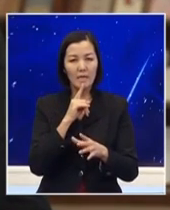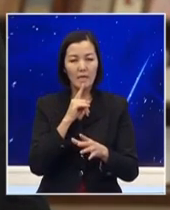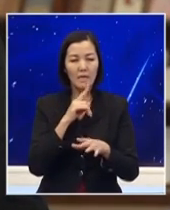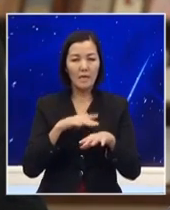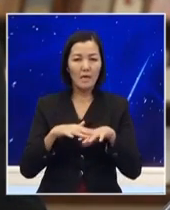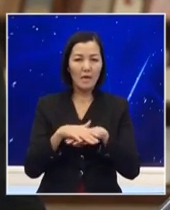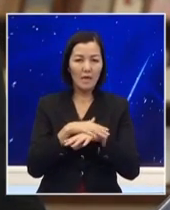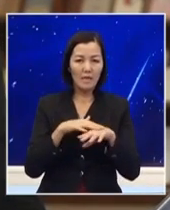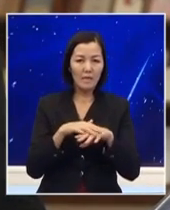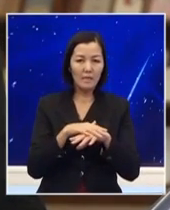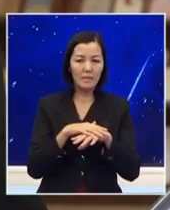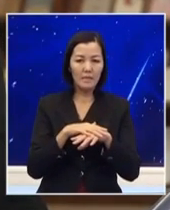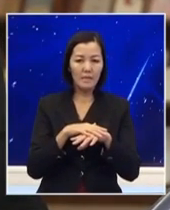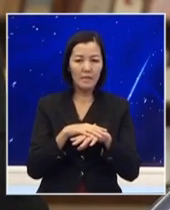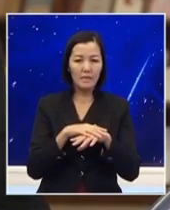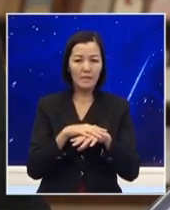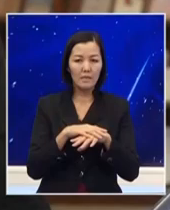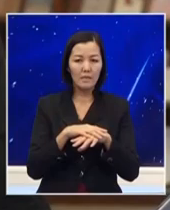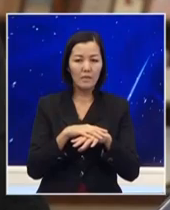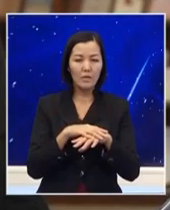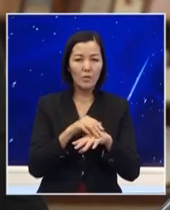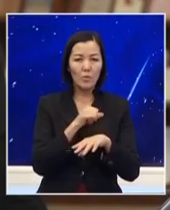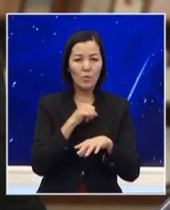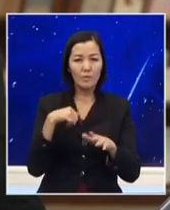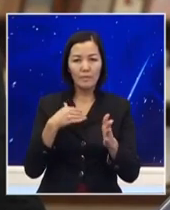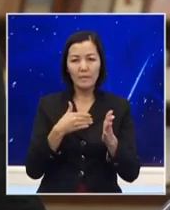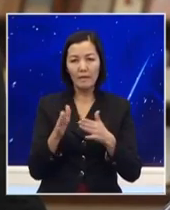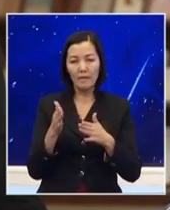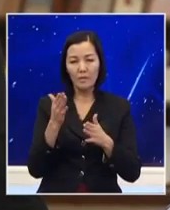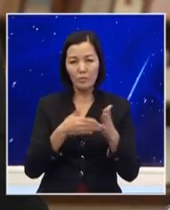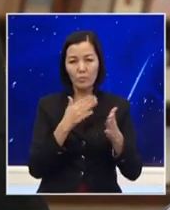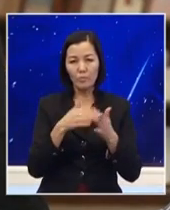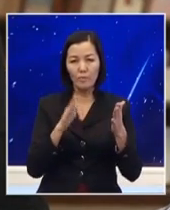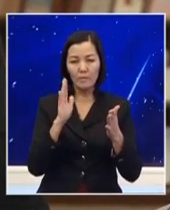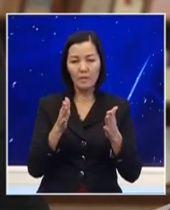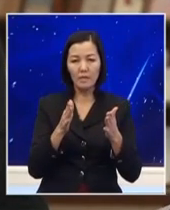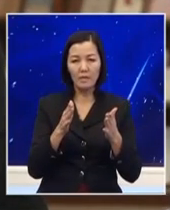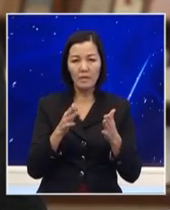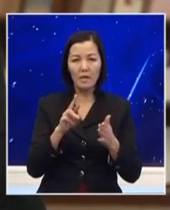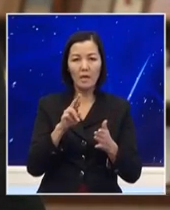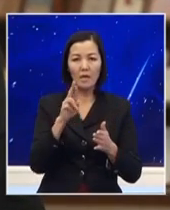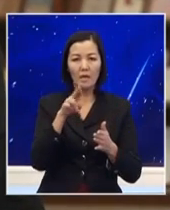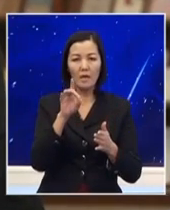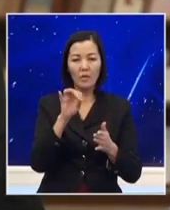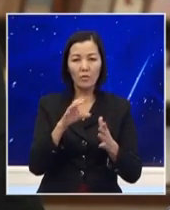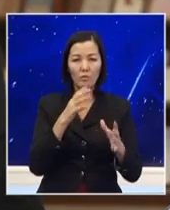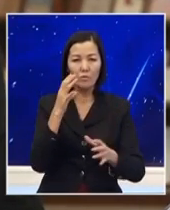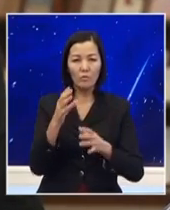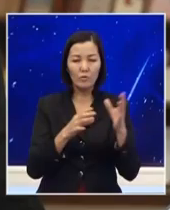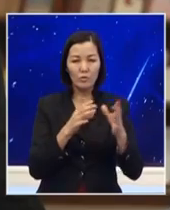халықтың адамзатты қыратын қаруды біз өз бетімізбен, өз етімізбен бір жоямыз деп. Бұл дүние жүзін дүр